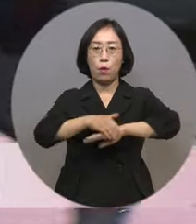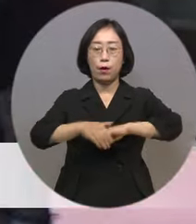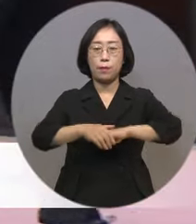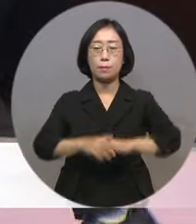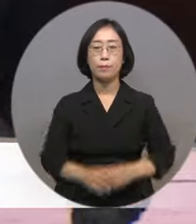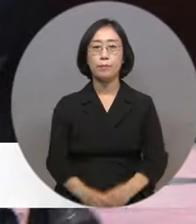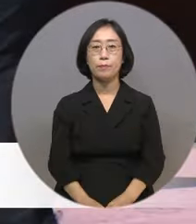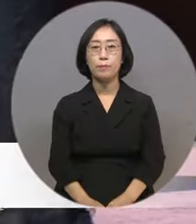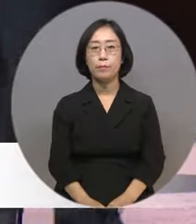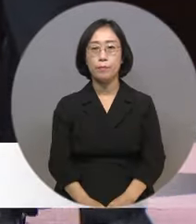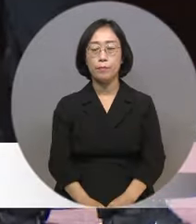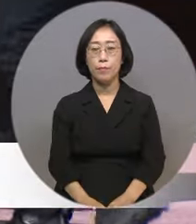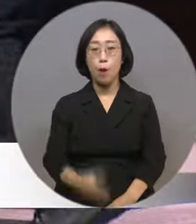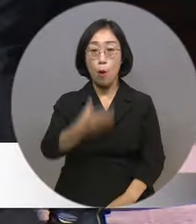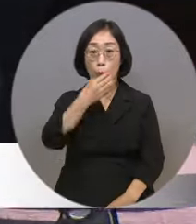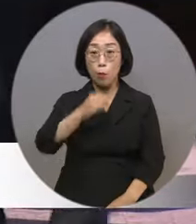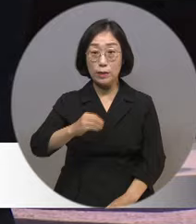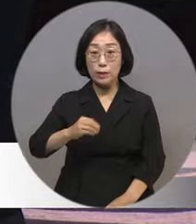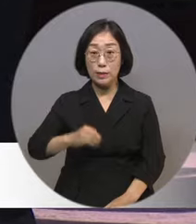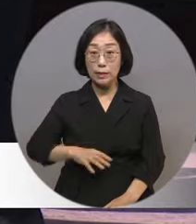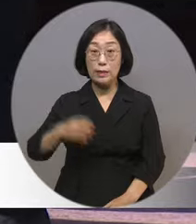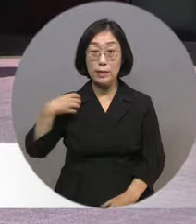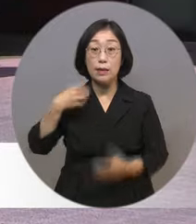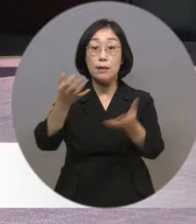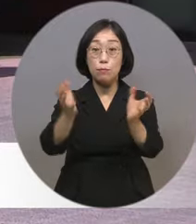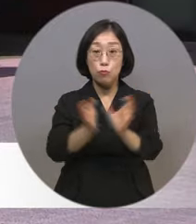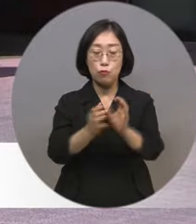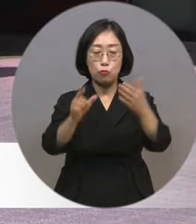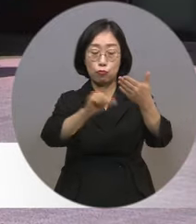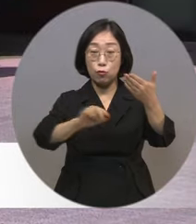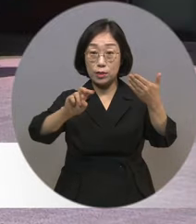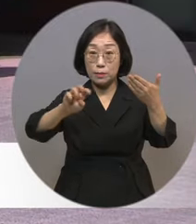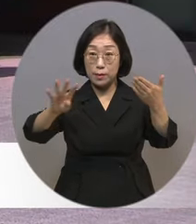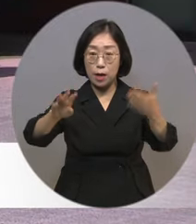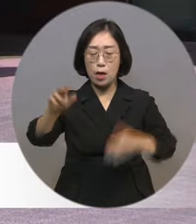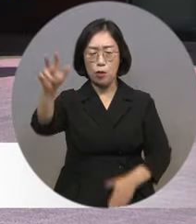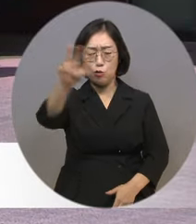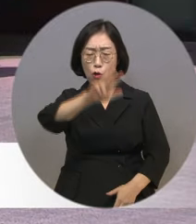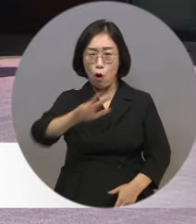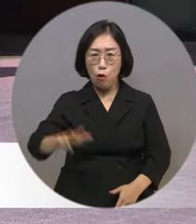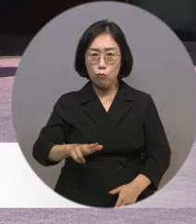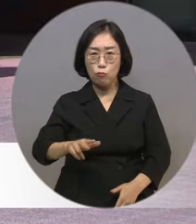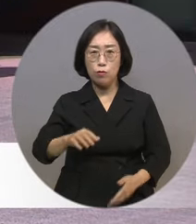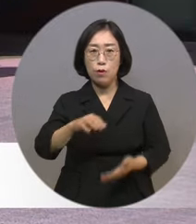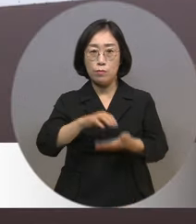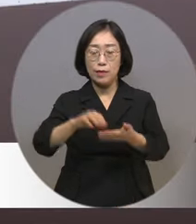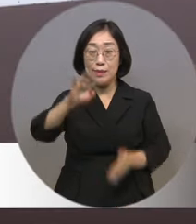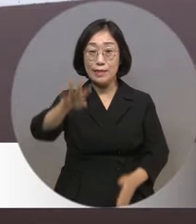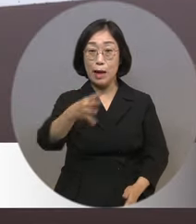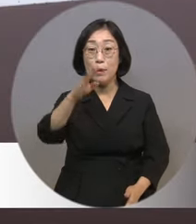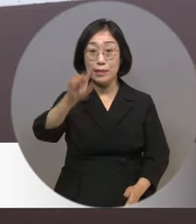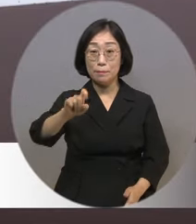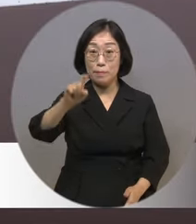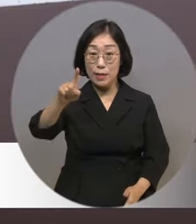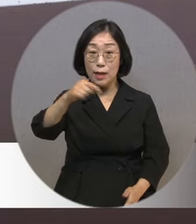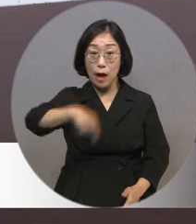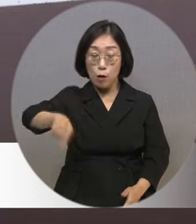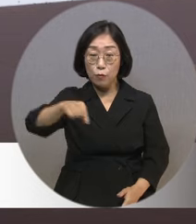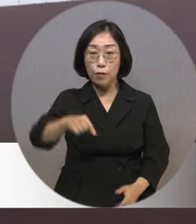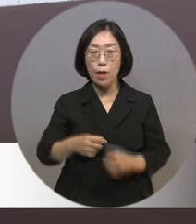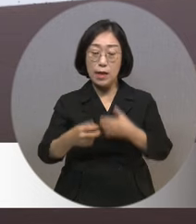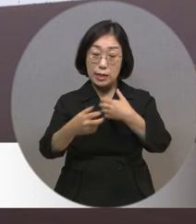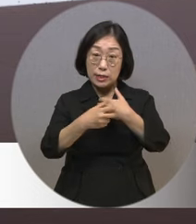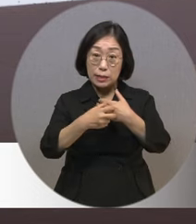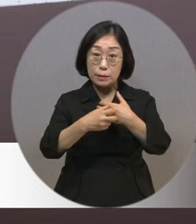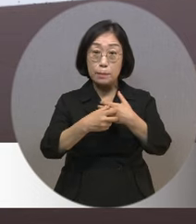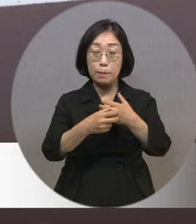계획입니다 보건복지부는 지난 9월 24일 기준 전국의 411개 응급실 중 46개 응급실을